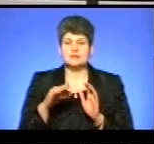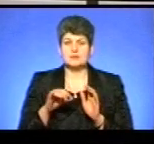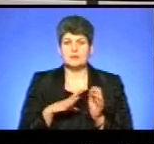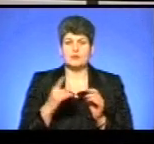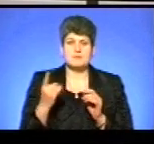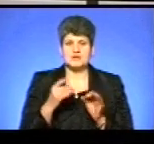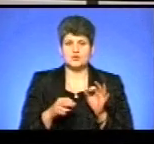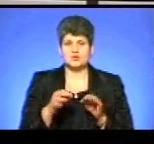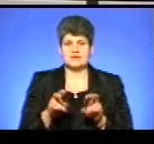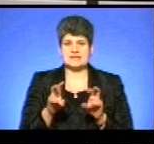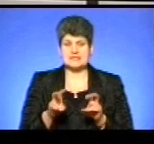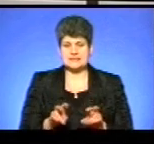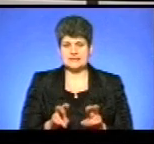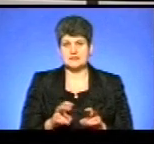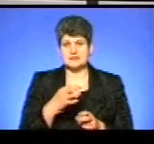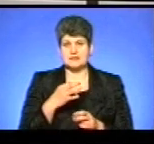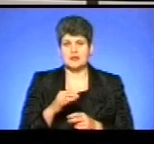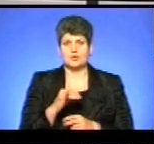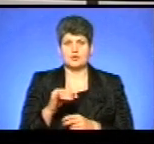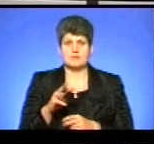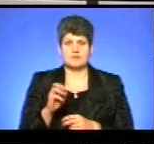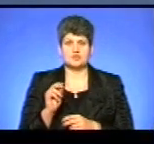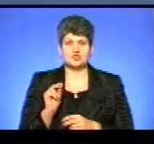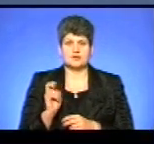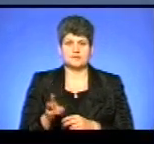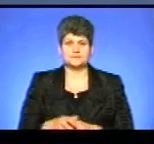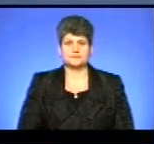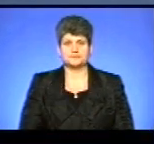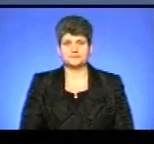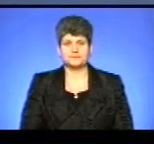перше судове засідання, повідомила Юлія Мамчак.